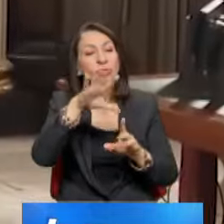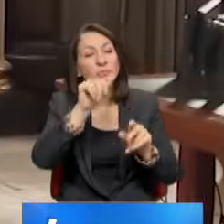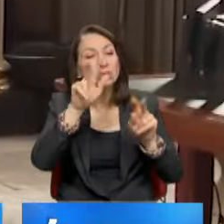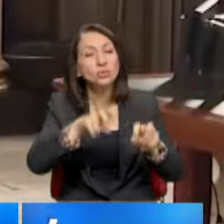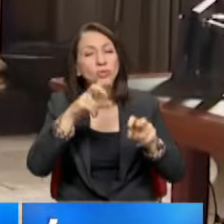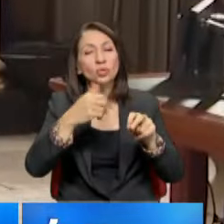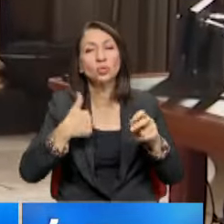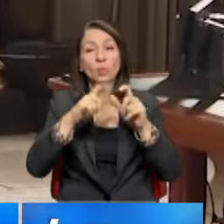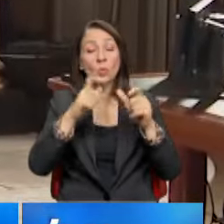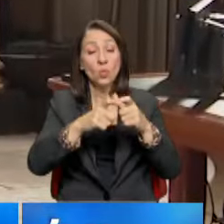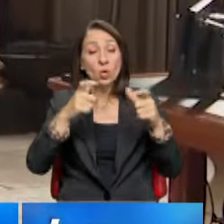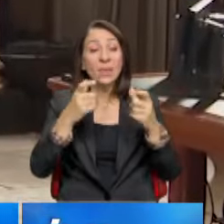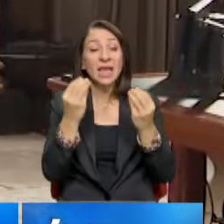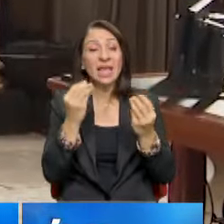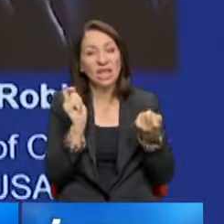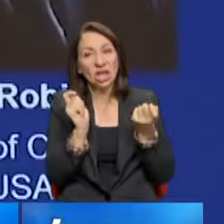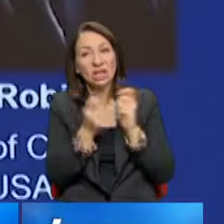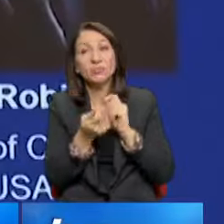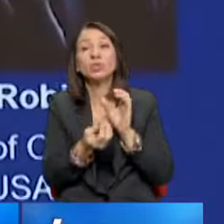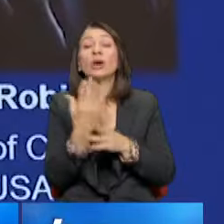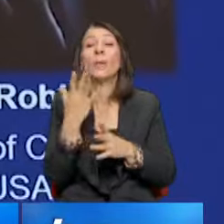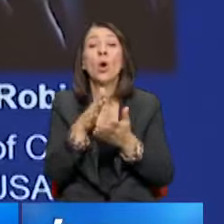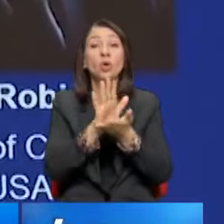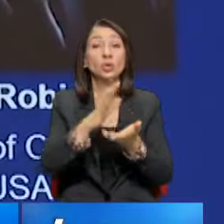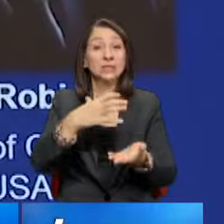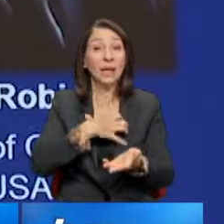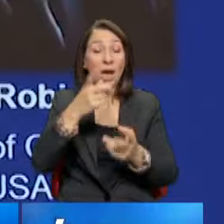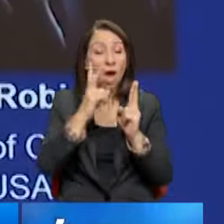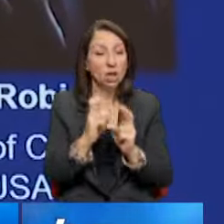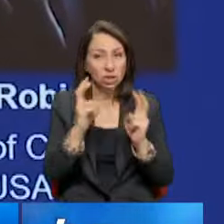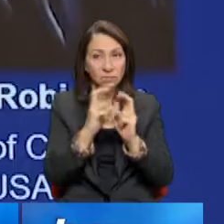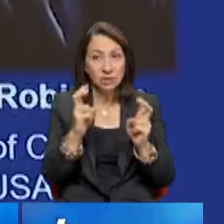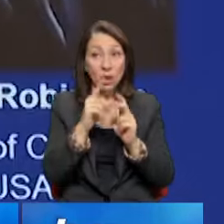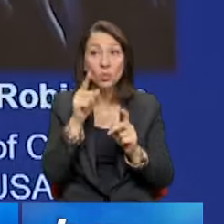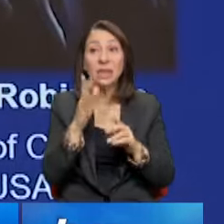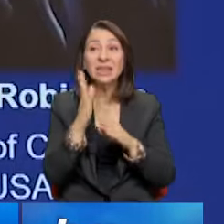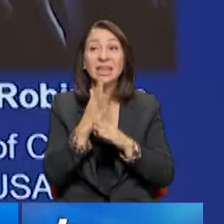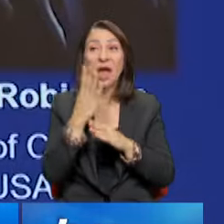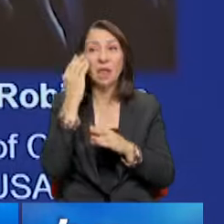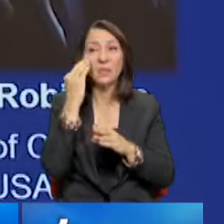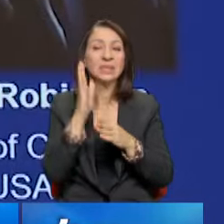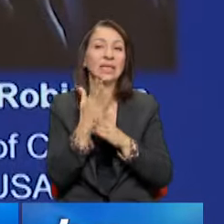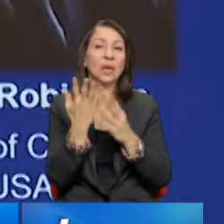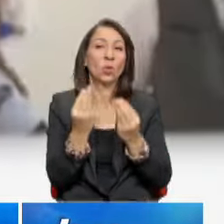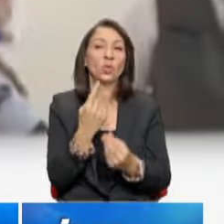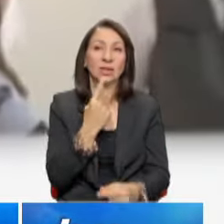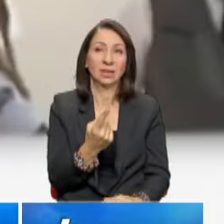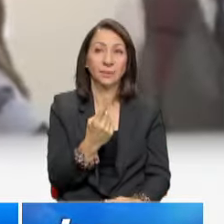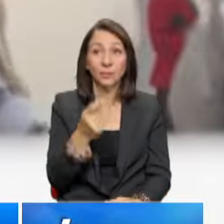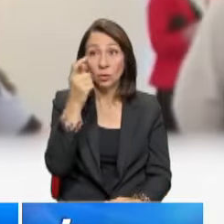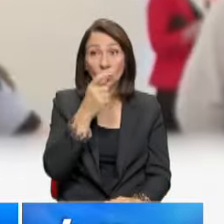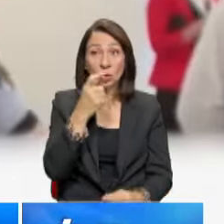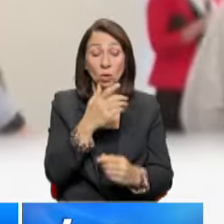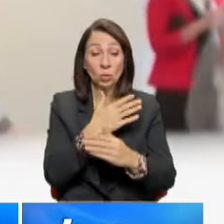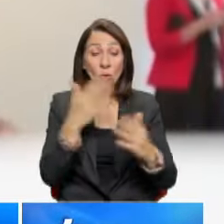büyüme veya daha iyiye doğru değişim yaratmaz. Ödül sahiplerinin araştırması bunun nedenini anlamamıza yardımcı oluyor dedi. Türkiye